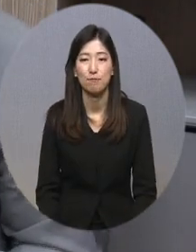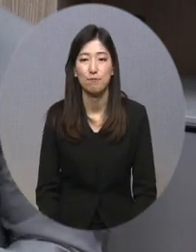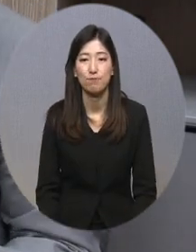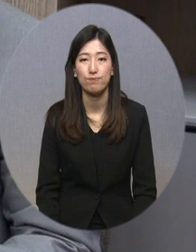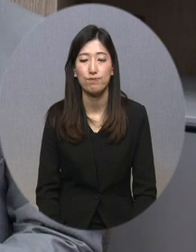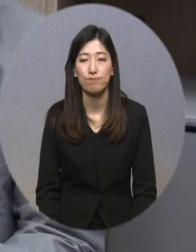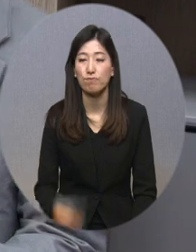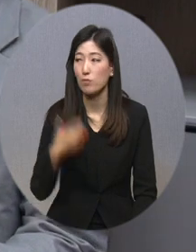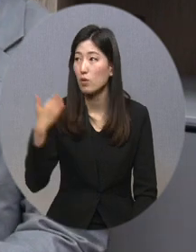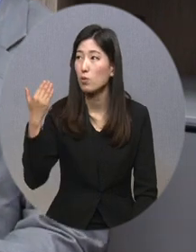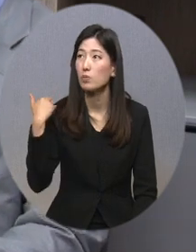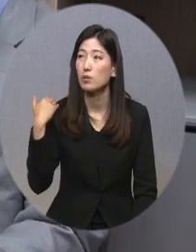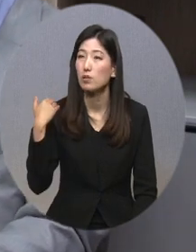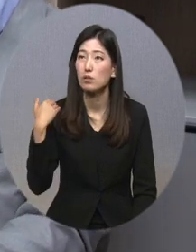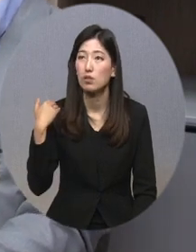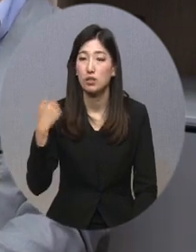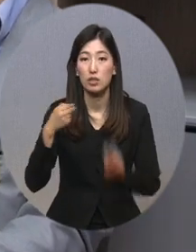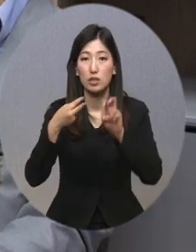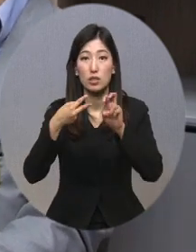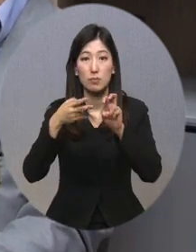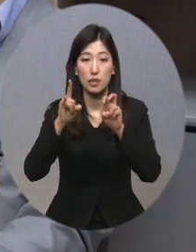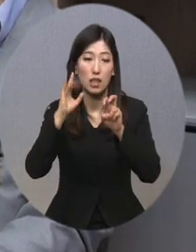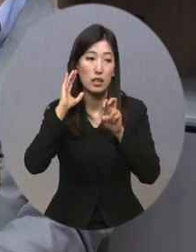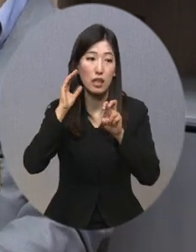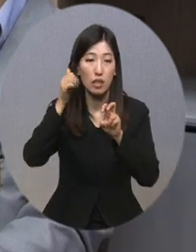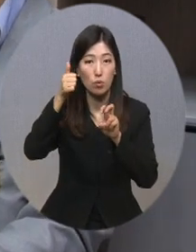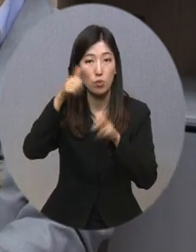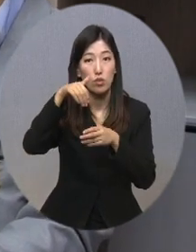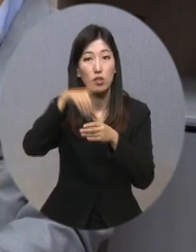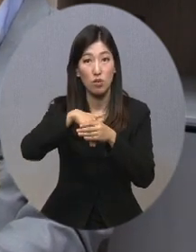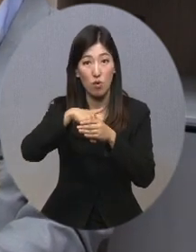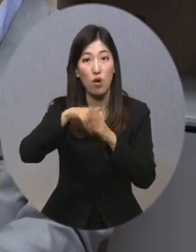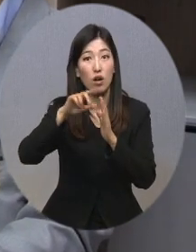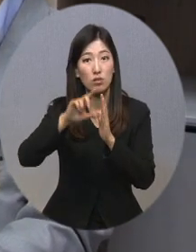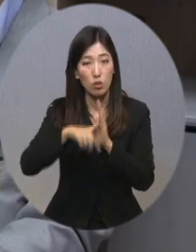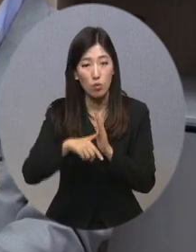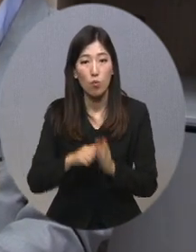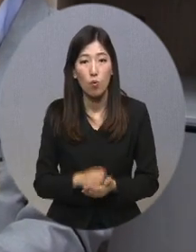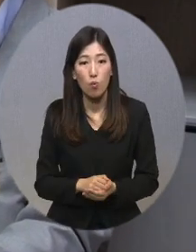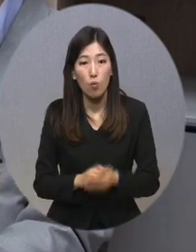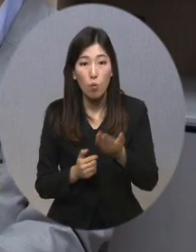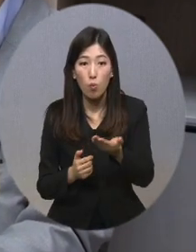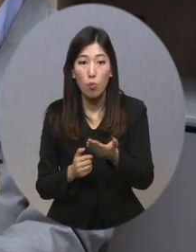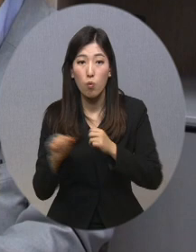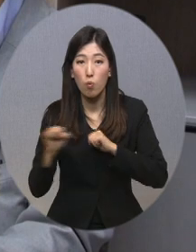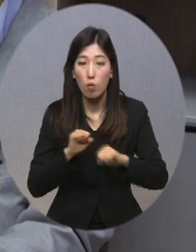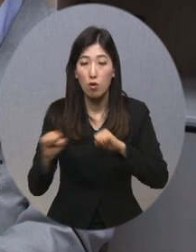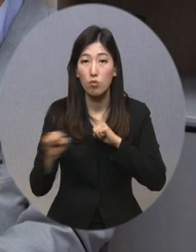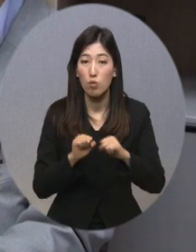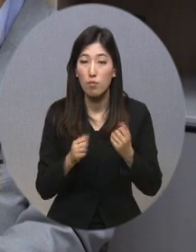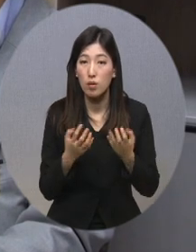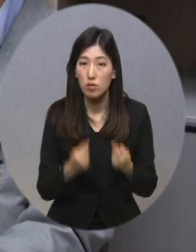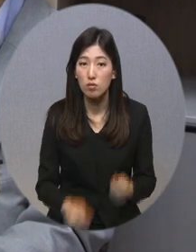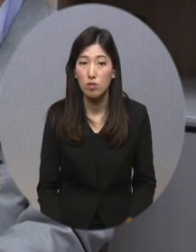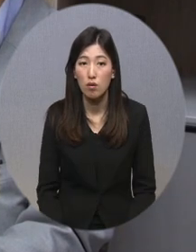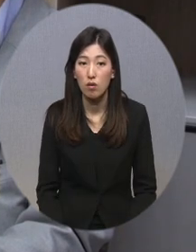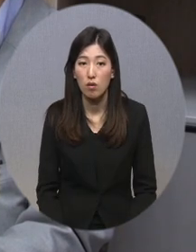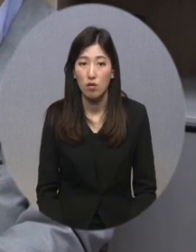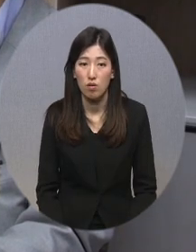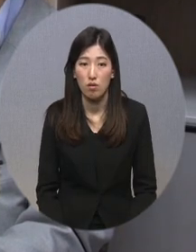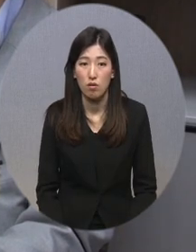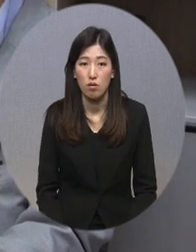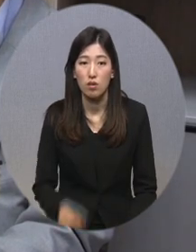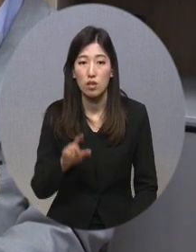지난 20대 그 대통령 선거 할 때도 많이 네. 운동을 하신 걸로 알고 있는데 그